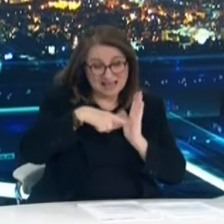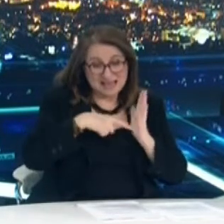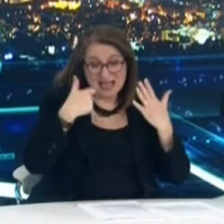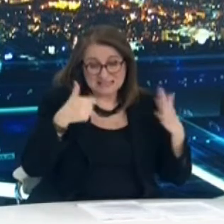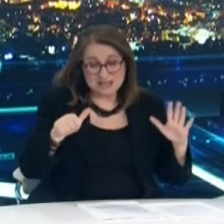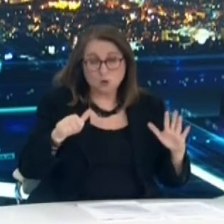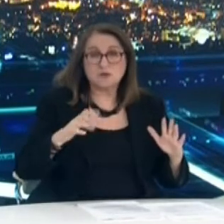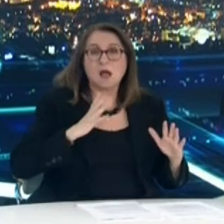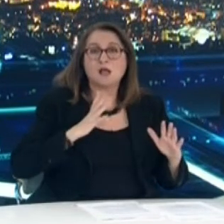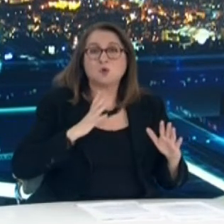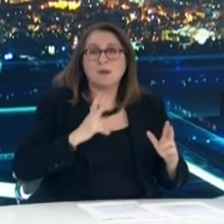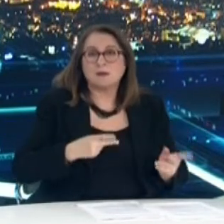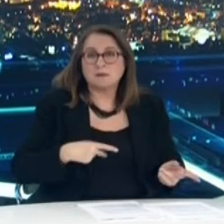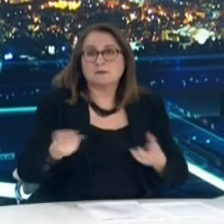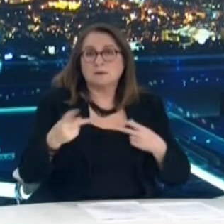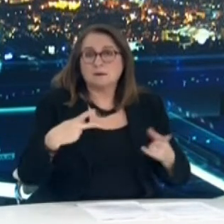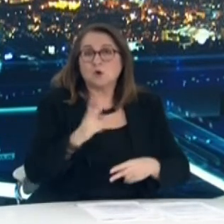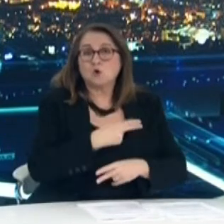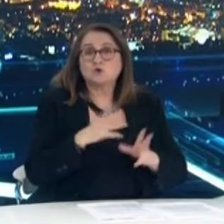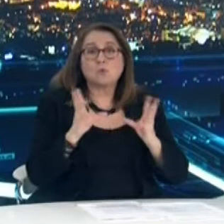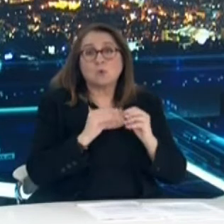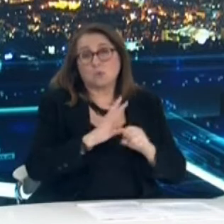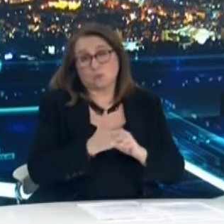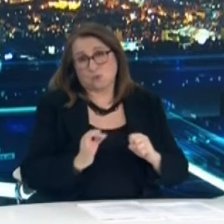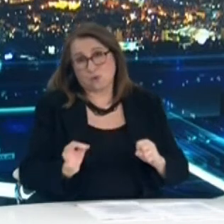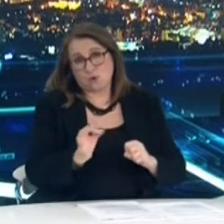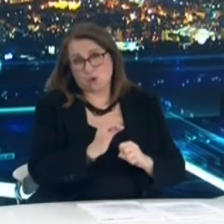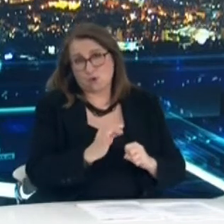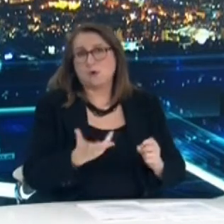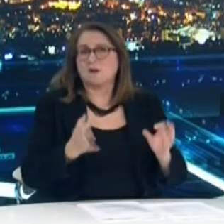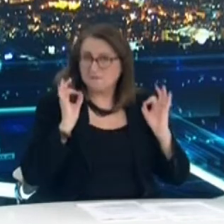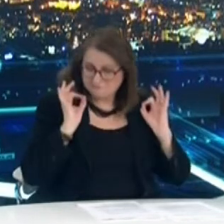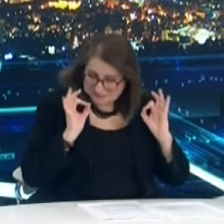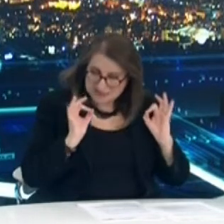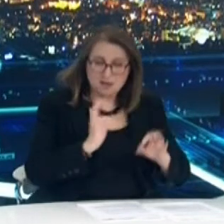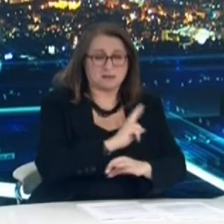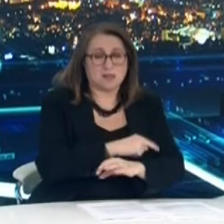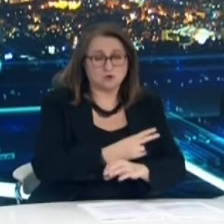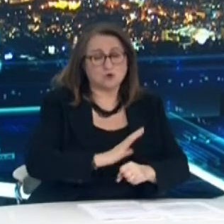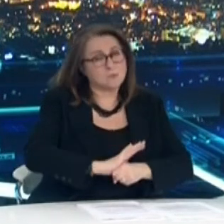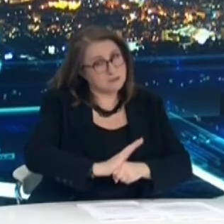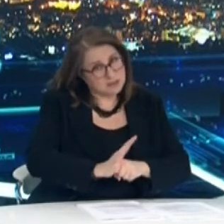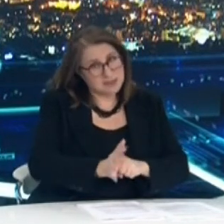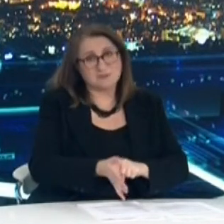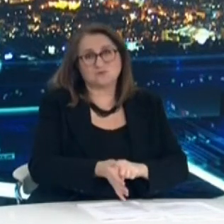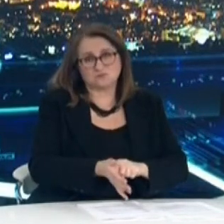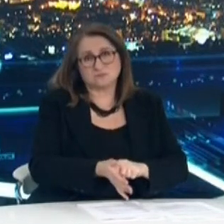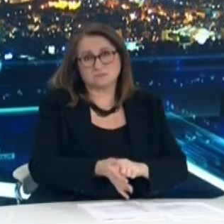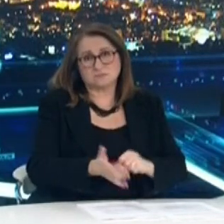7 ημέρες. Επομένως, το σύστημα συνεχίζει να πιέζεται. Παραμένει ο αριθμός των